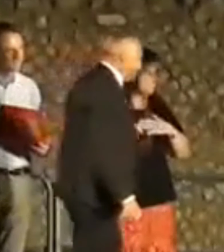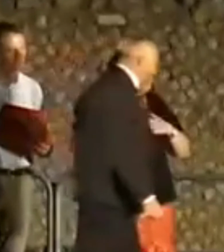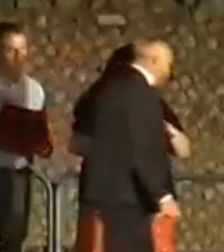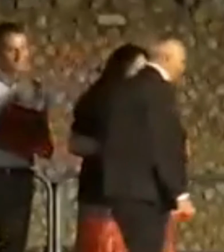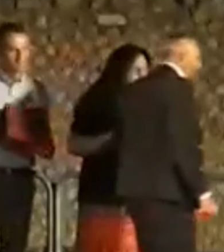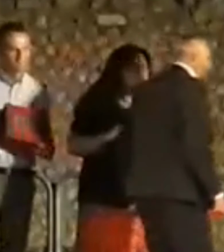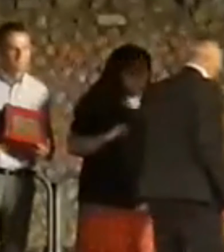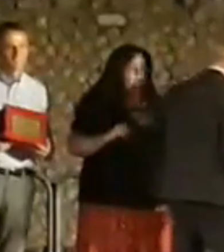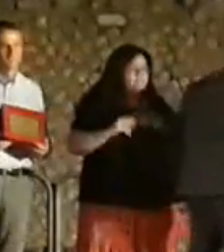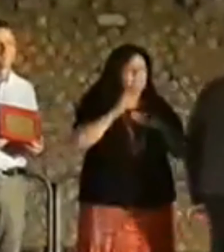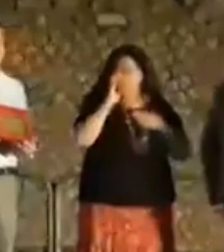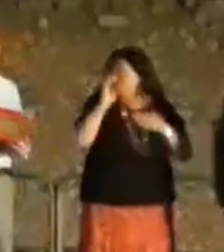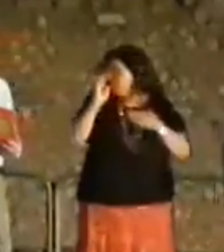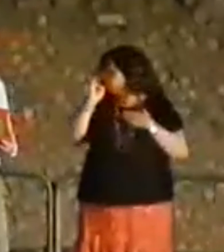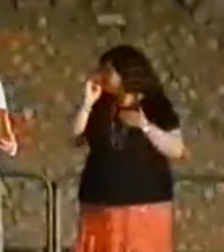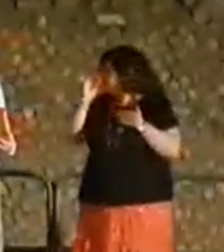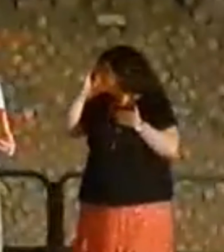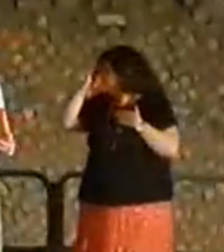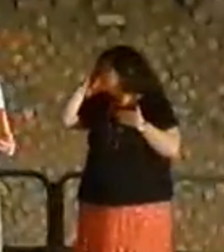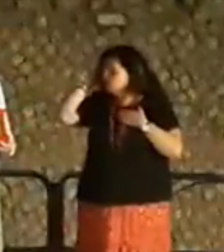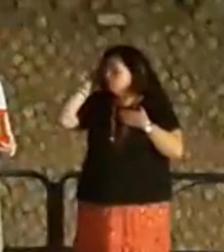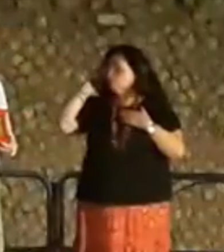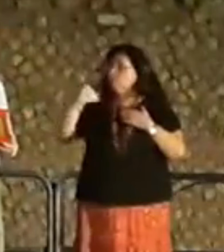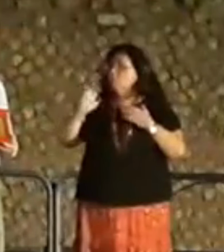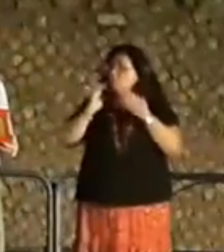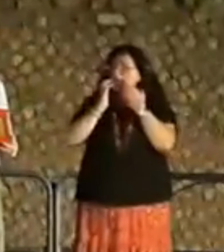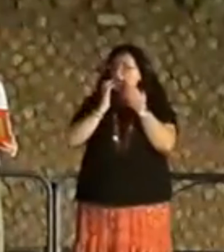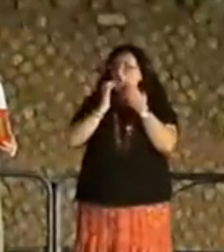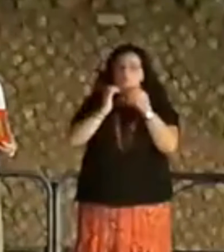nostro orgoglio. Basket Forever, Laura Mia.